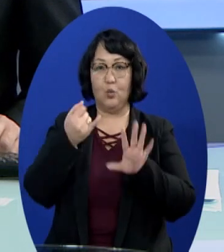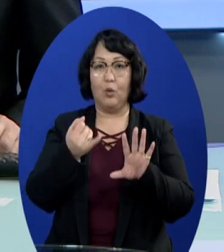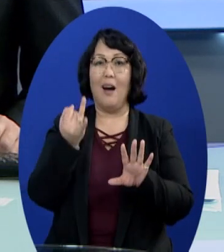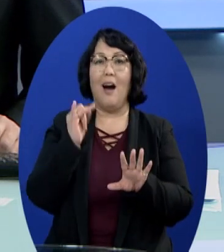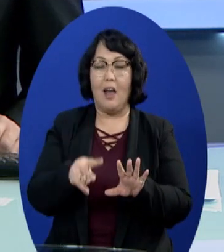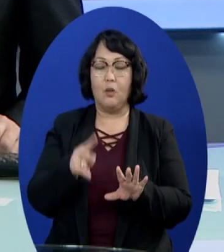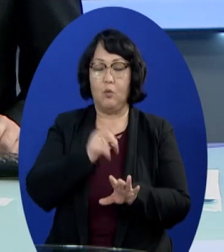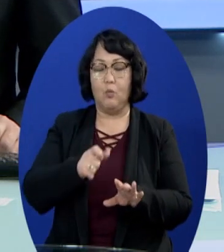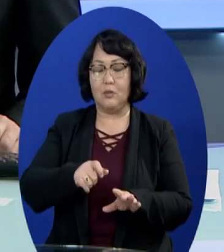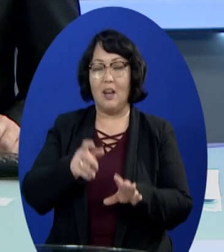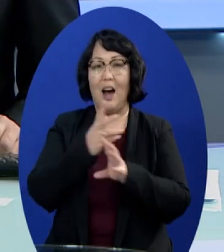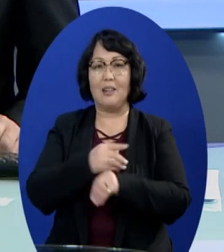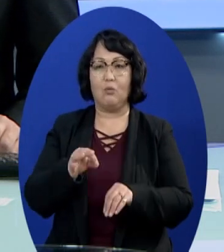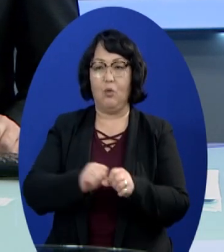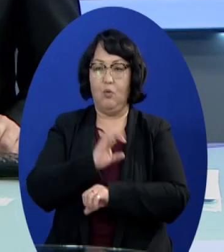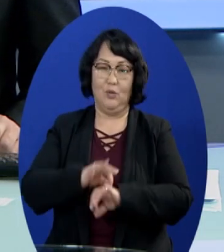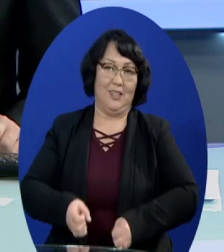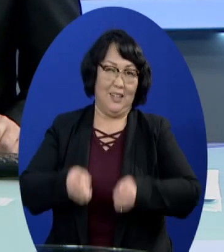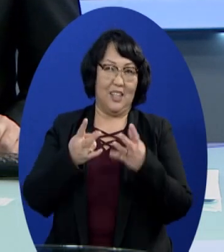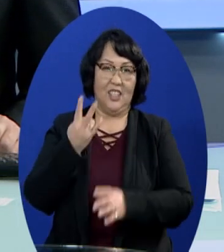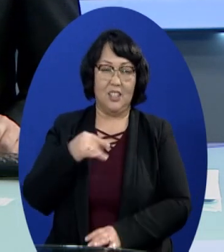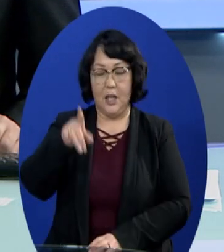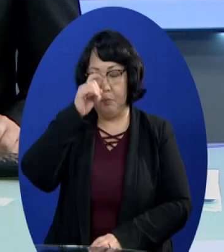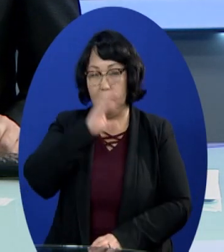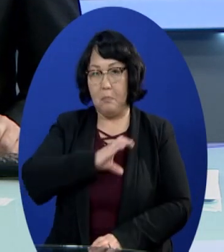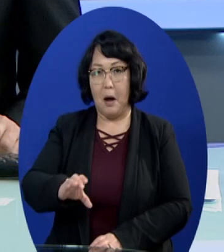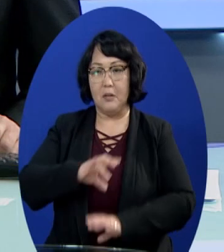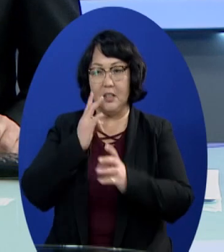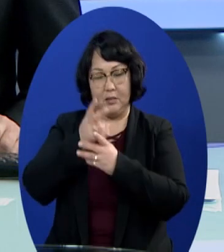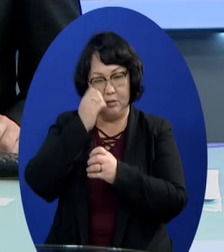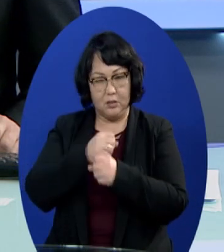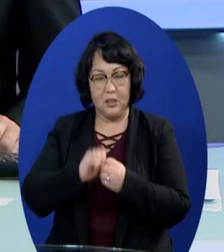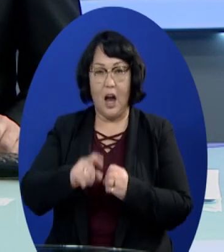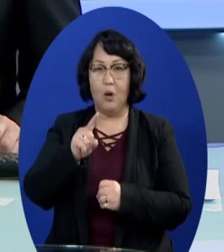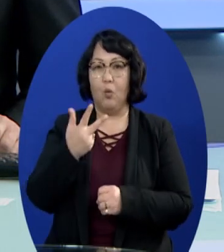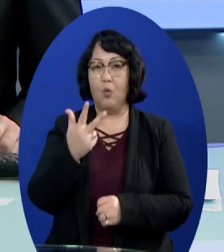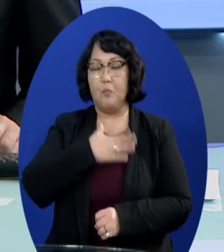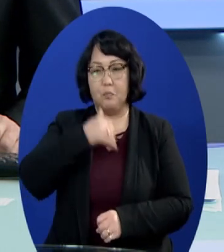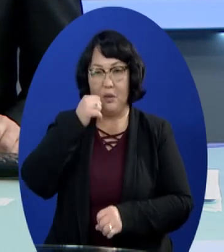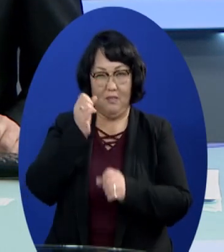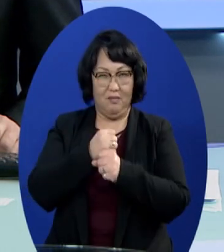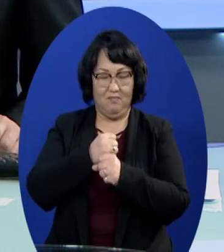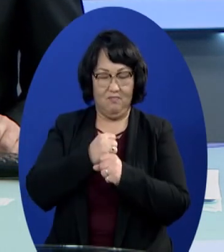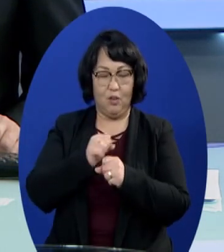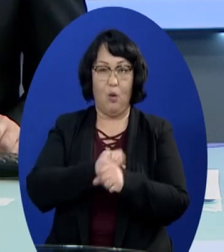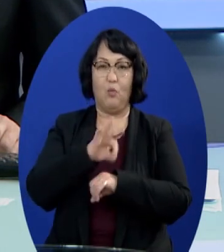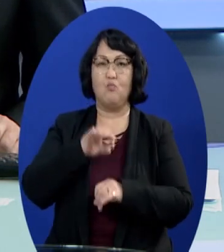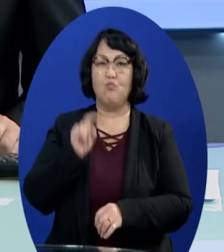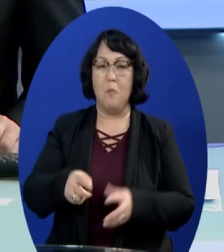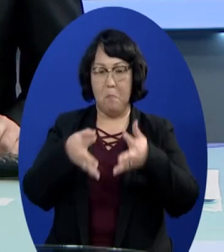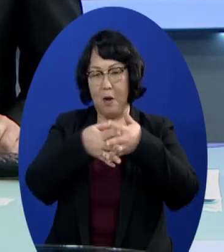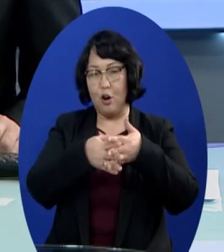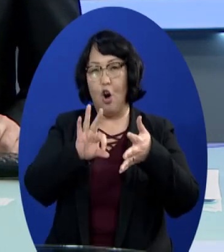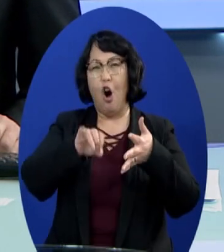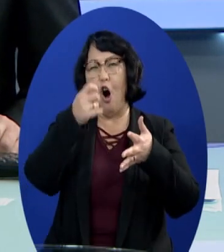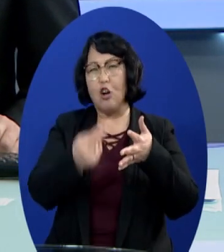авчээ. Нийслэлийн эрүүл мэндийн газраас нэгдсэн шинжилгээ хийхэд 13 хүнээс вирус илрээд байна. Орцсонд халдвар дарагсантай холбоотойгоор